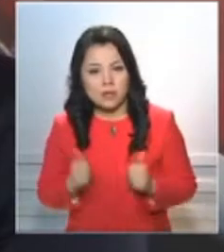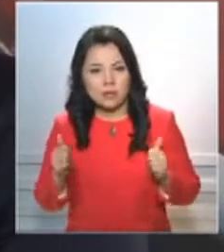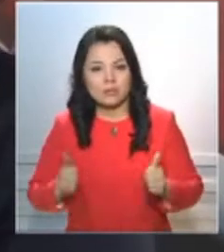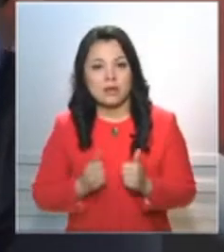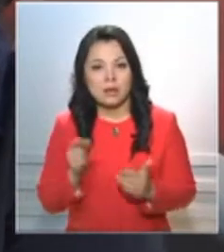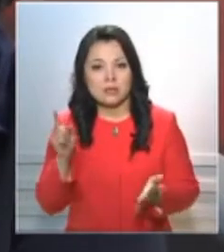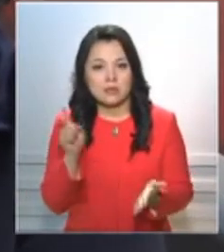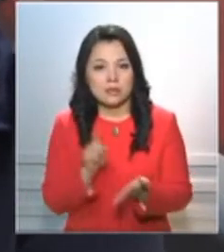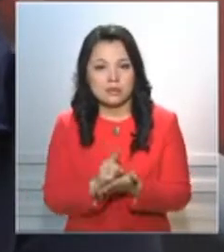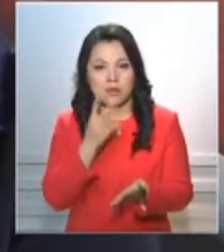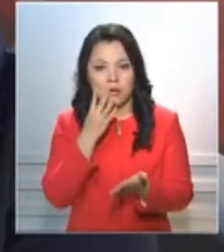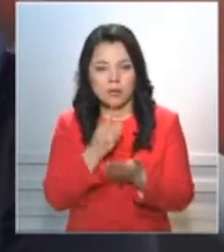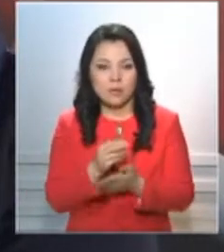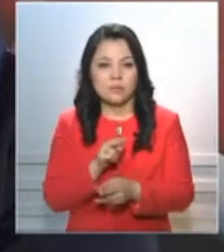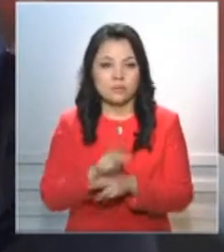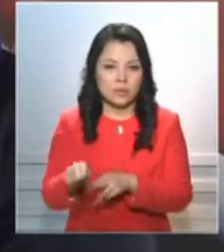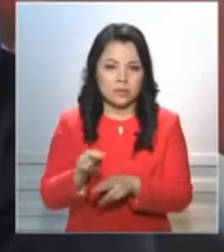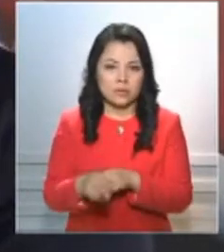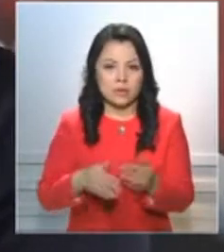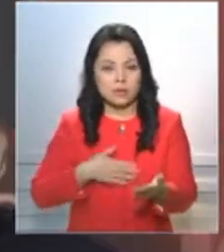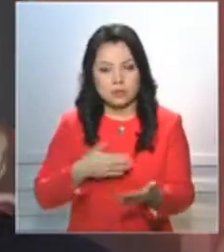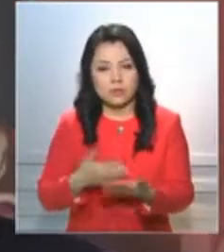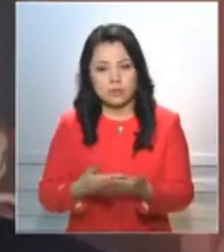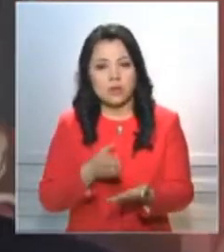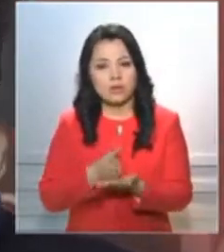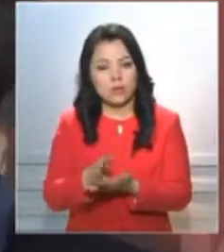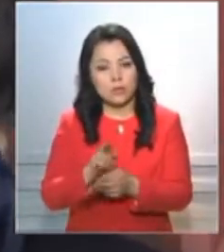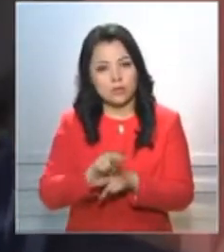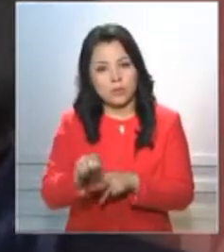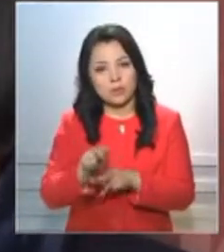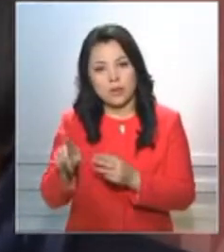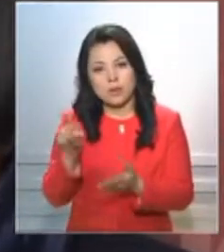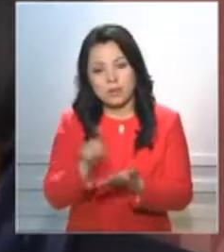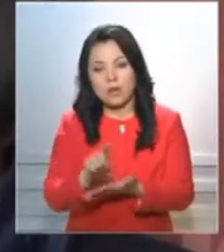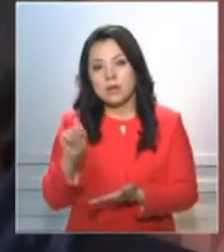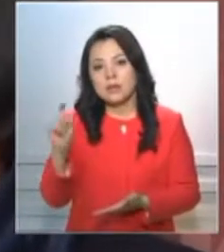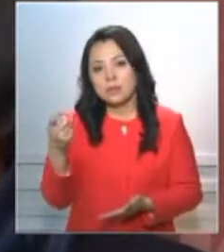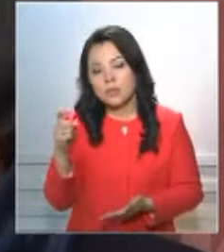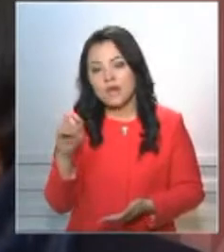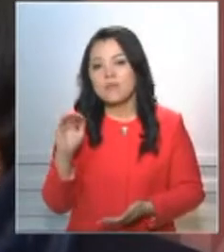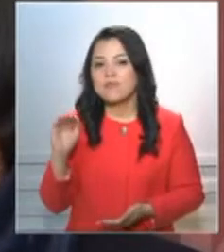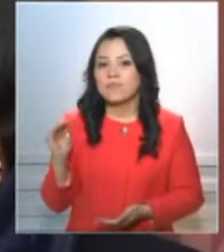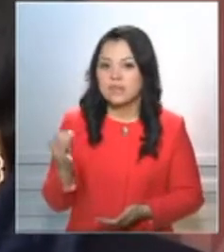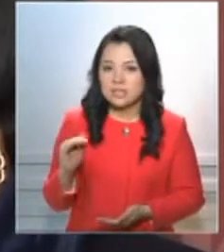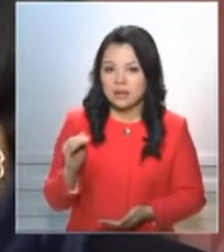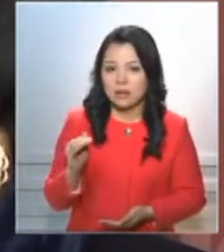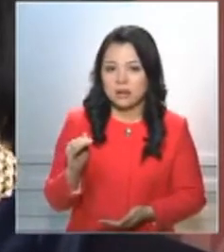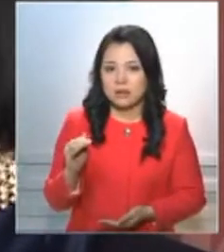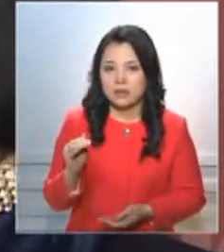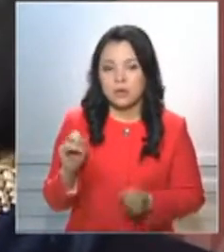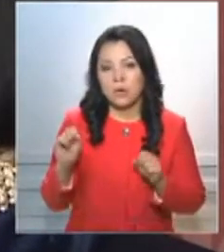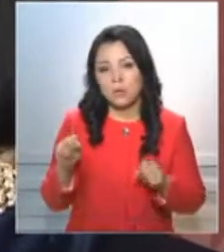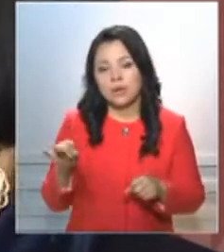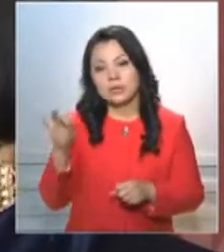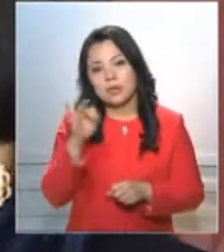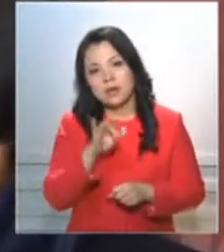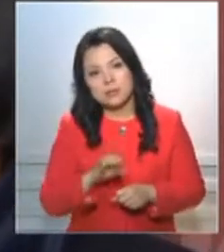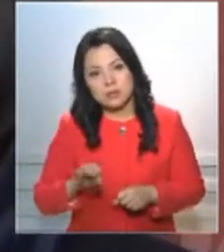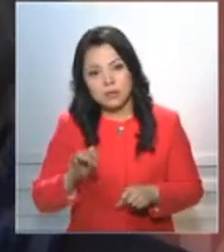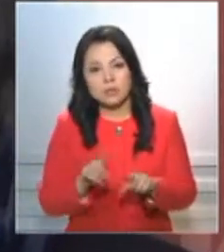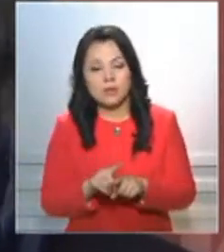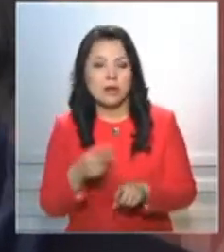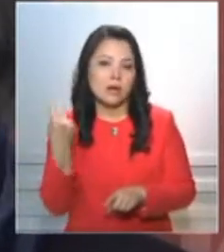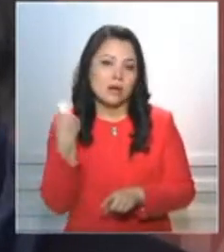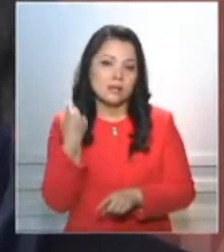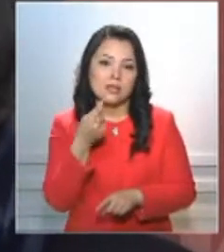сол пәндерді ағылшын тілінде беруге бейімделіп жатыр. Болашақта химия, физика, мүмкін тарих пәндері де ағылшын